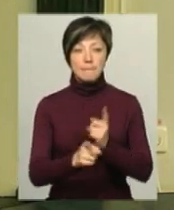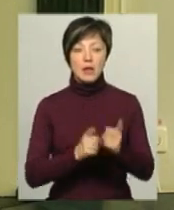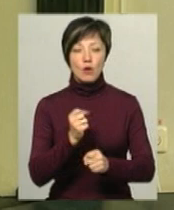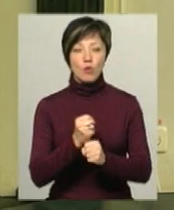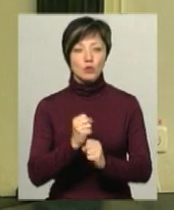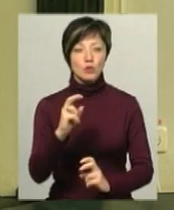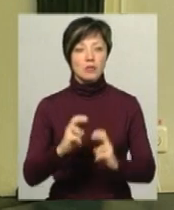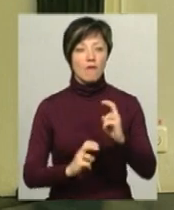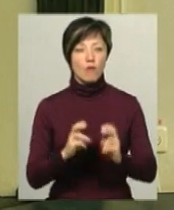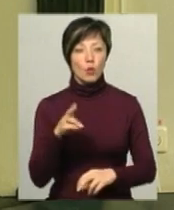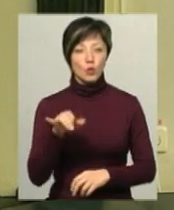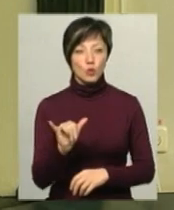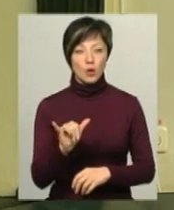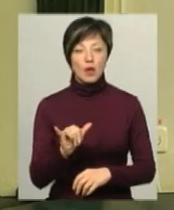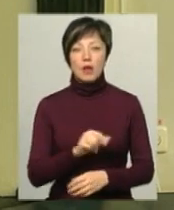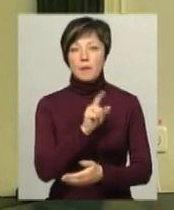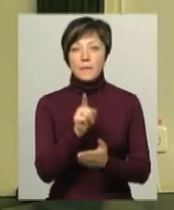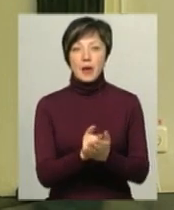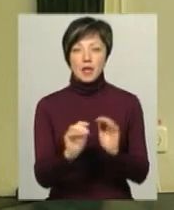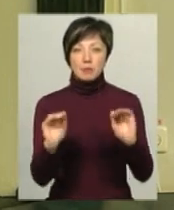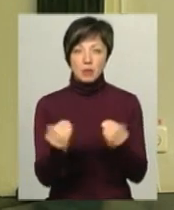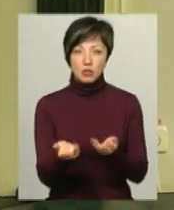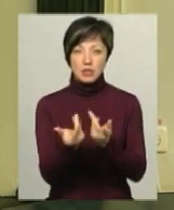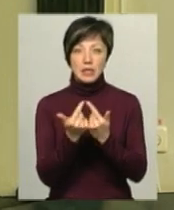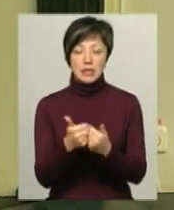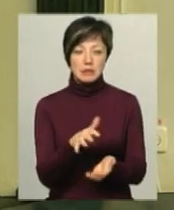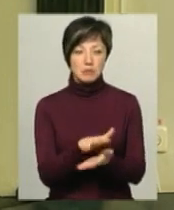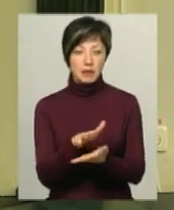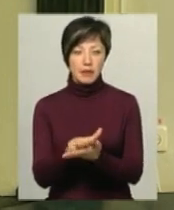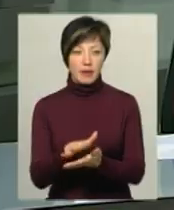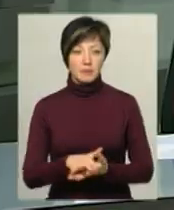заводу, який має зменшити кількість сміття.